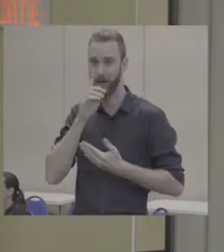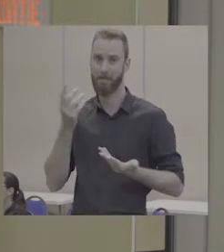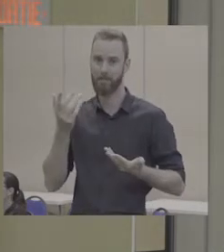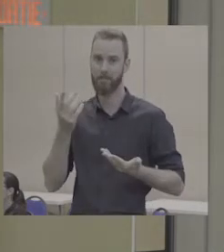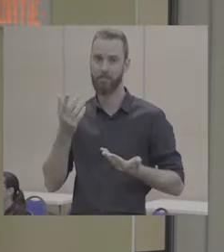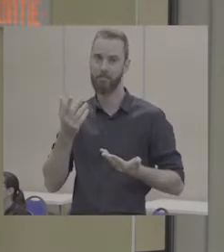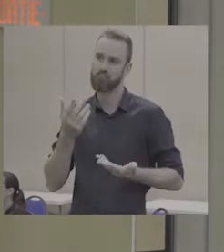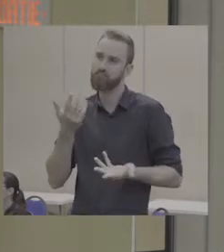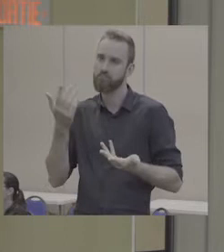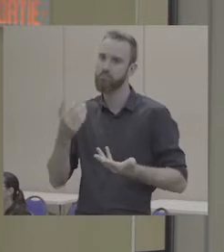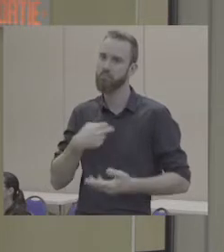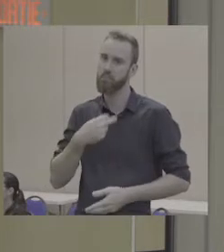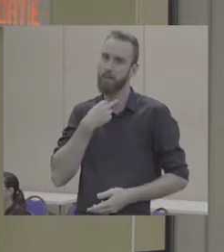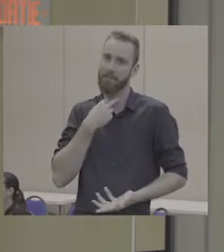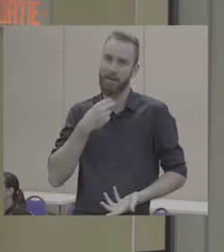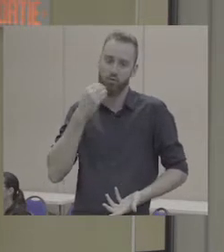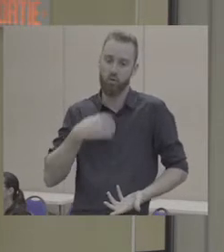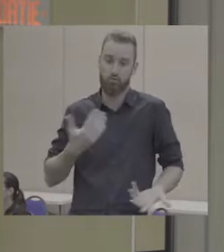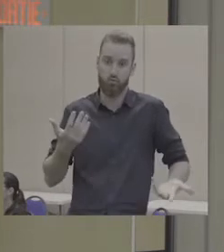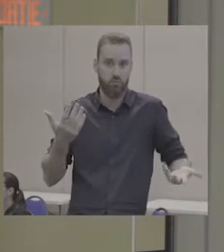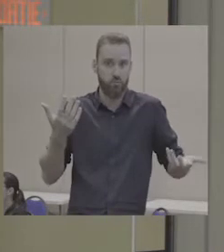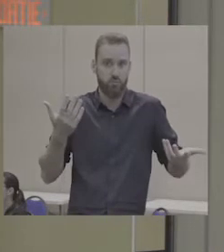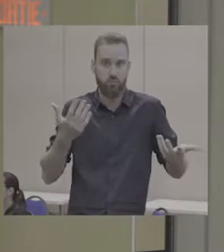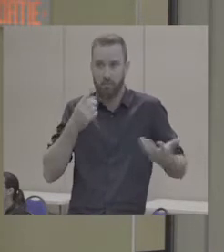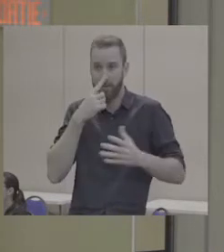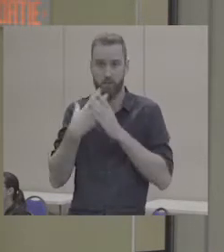que je reste enfermé dans mon logement